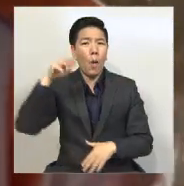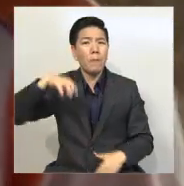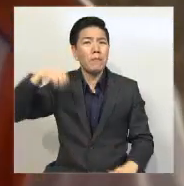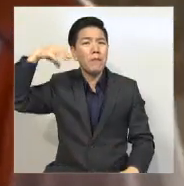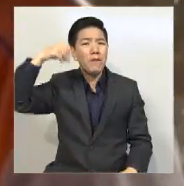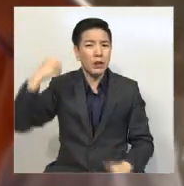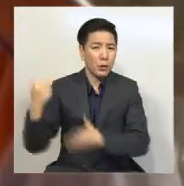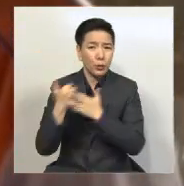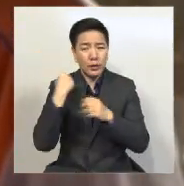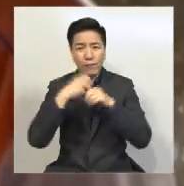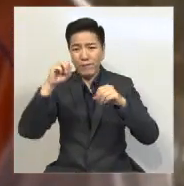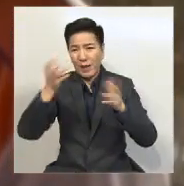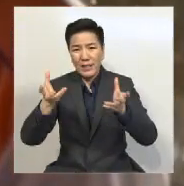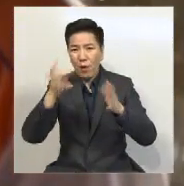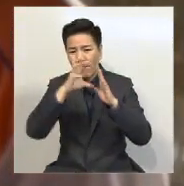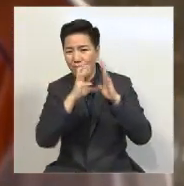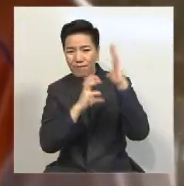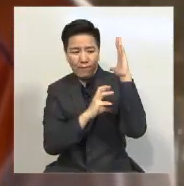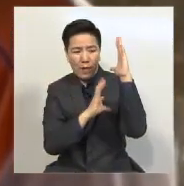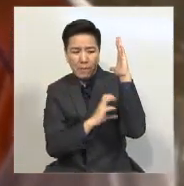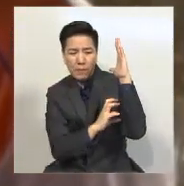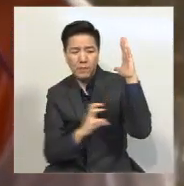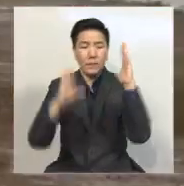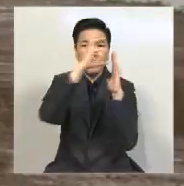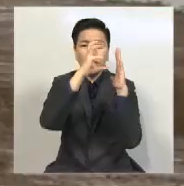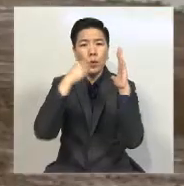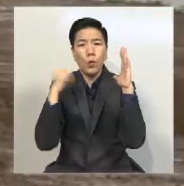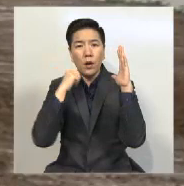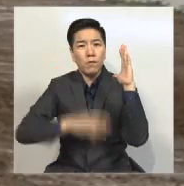ามายกมิเตอร์ขึ้นให้ครับ